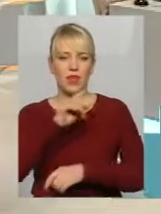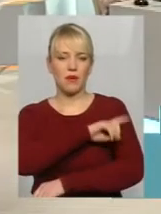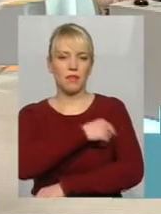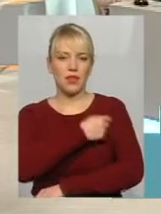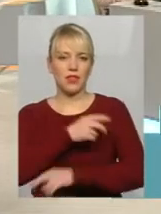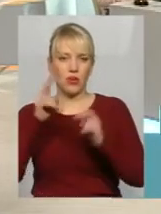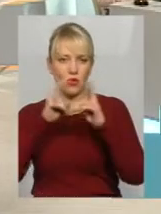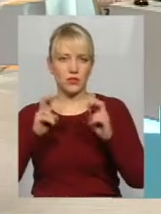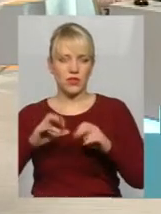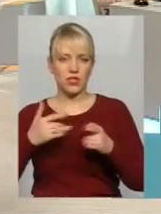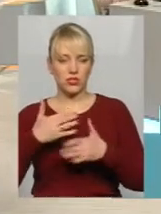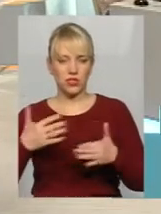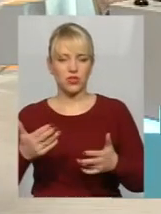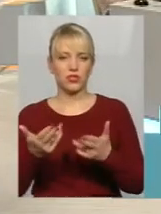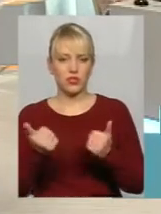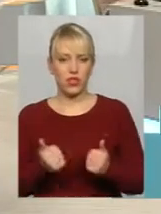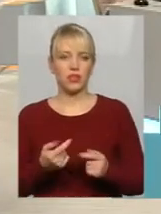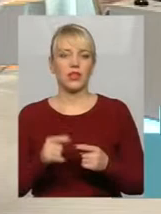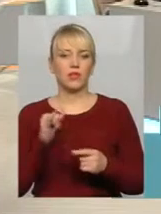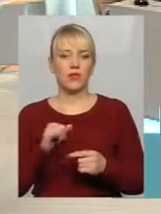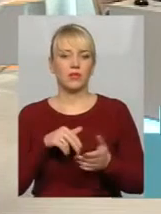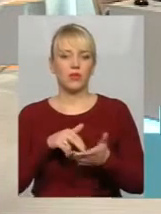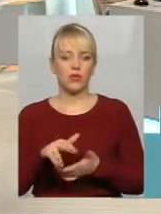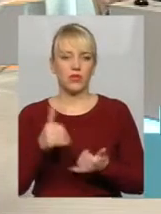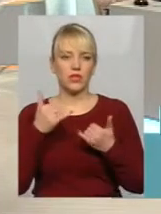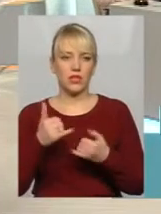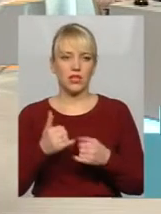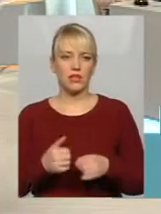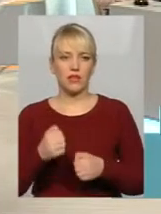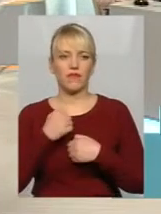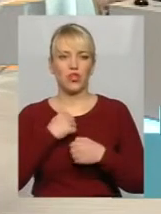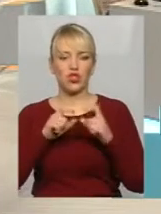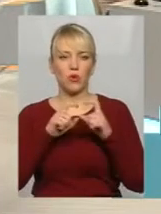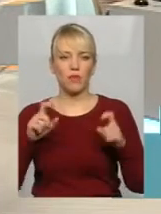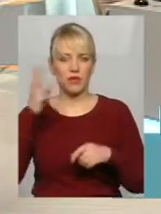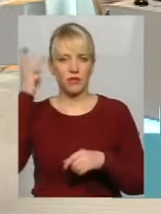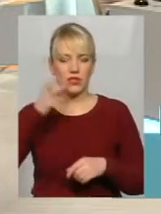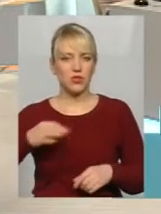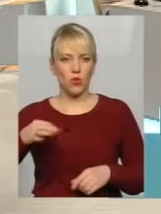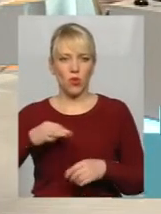там інші. Так. Тобто, і проходять зараз... До військкоматів Хмельницької області. Вже